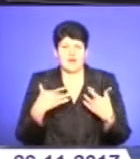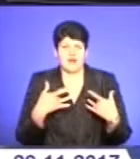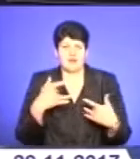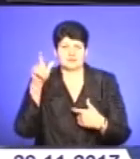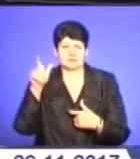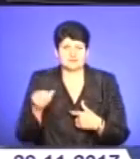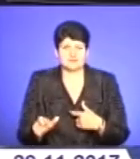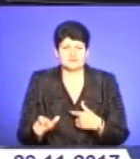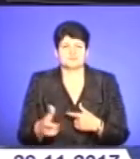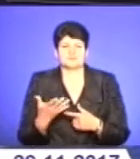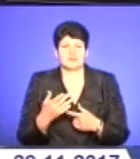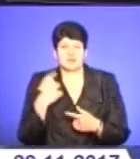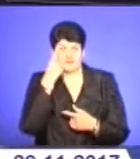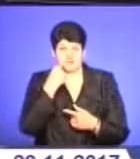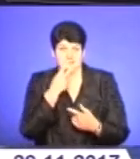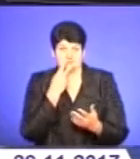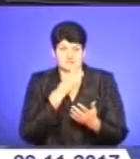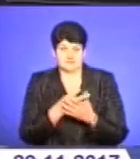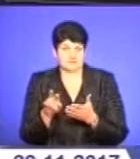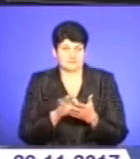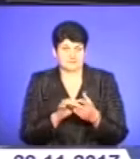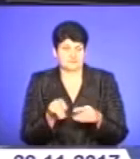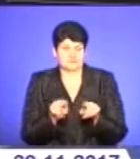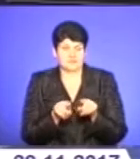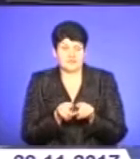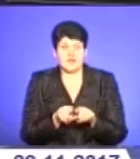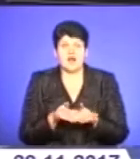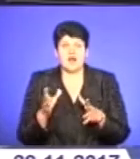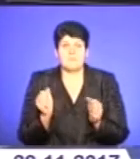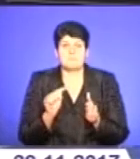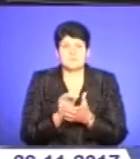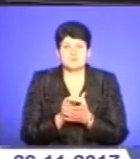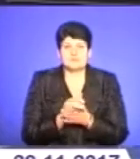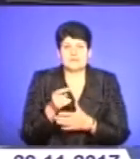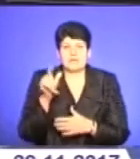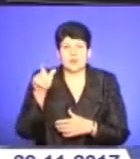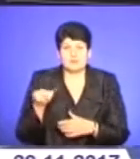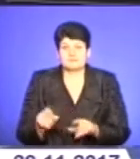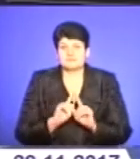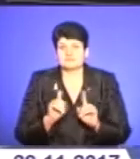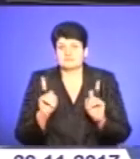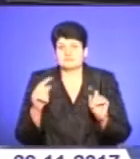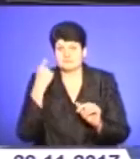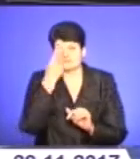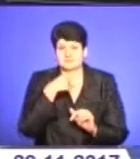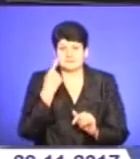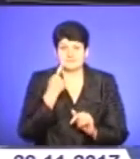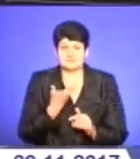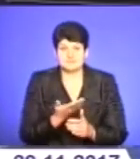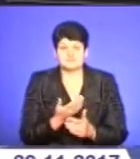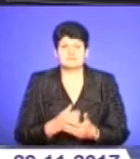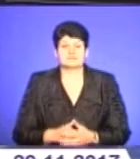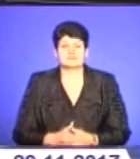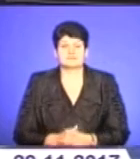очі, а от смаки, вподобання і захоплення у красунь різні. Познайомилася із тернополянкою з екзотичною зовнішністю моя колега